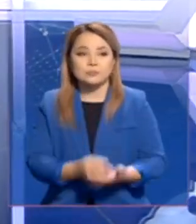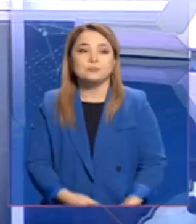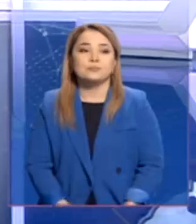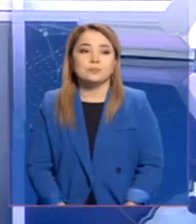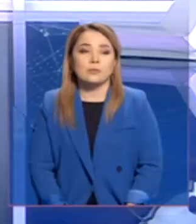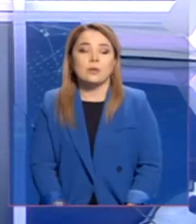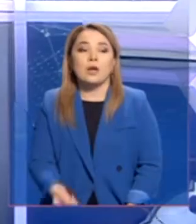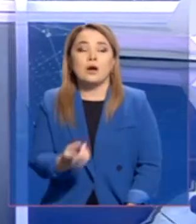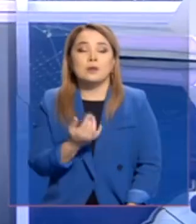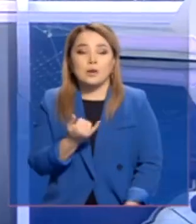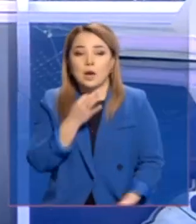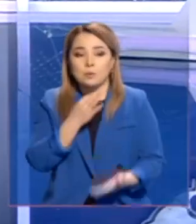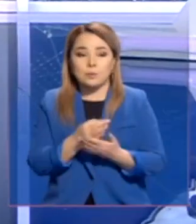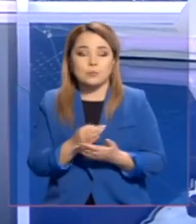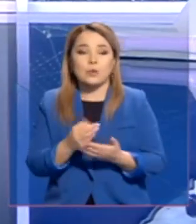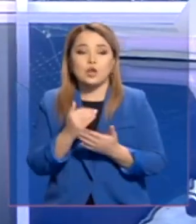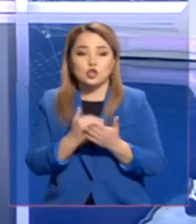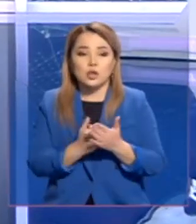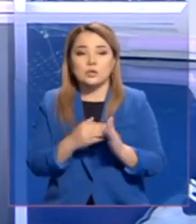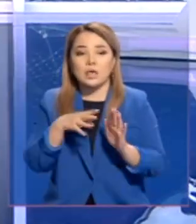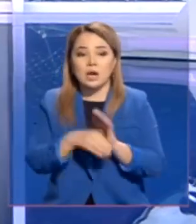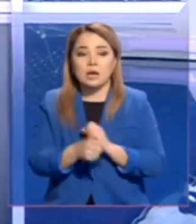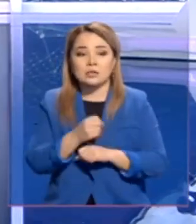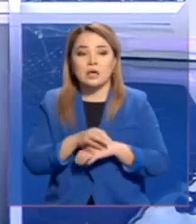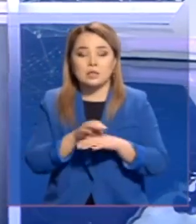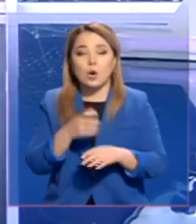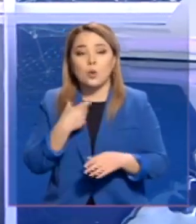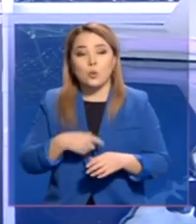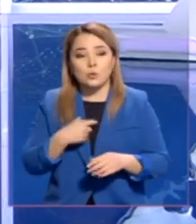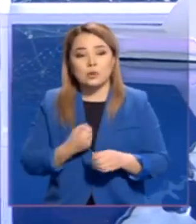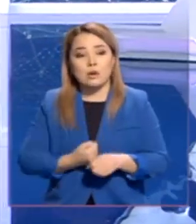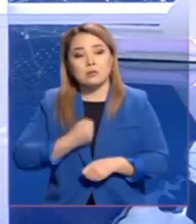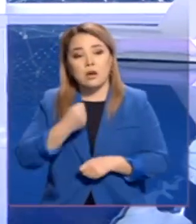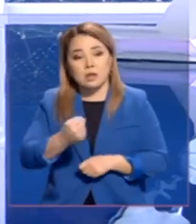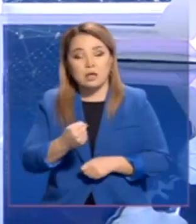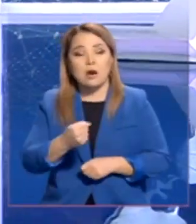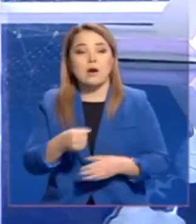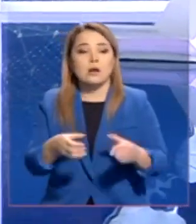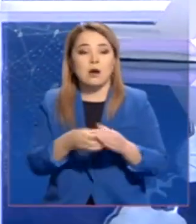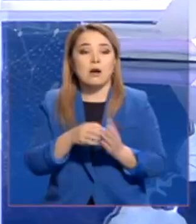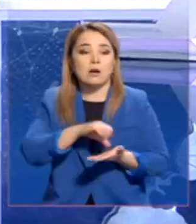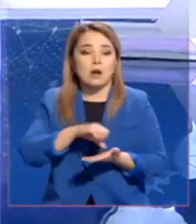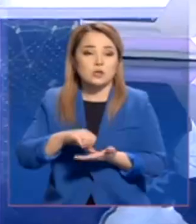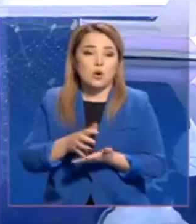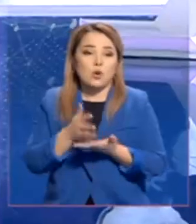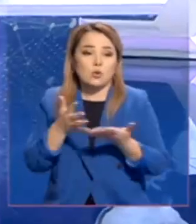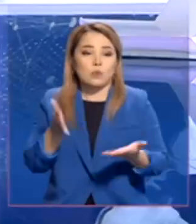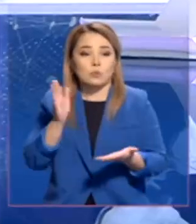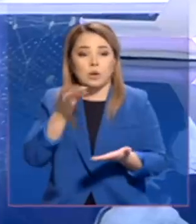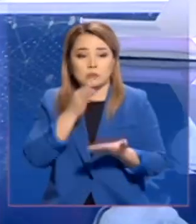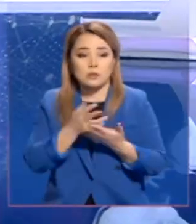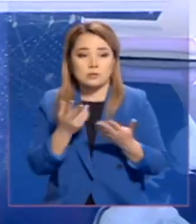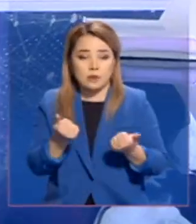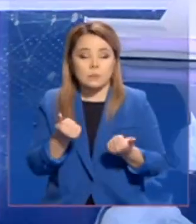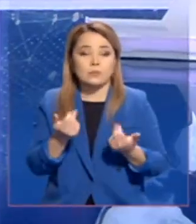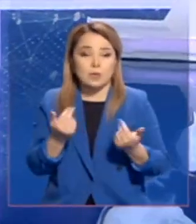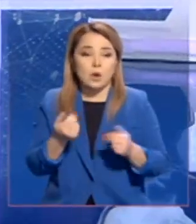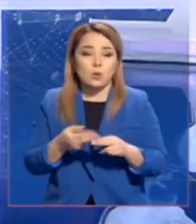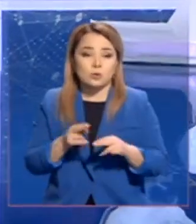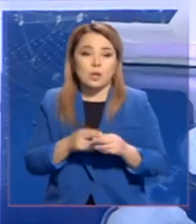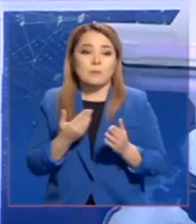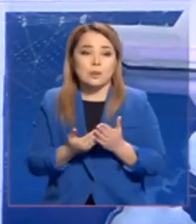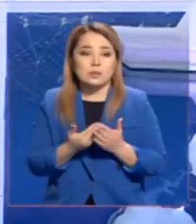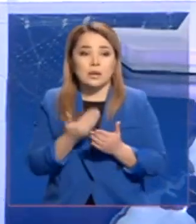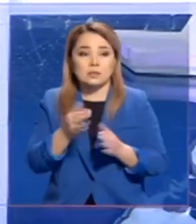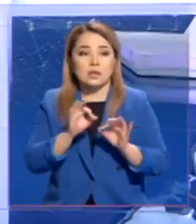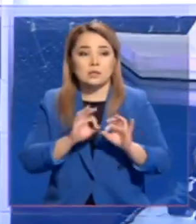Анда мажоритарлық жүйе қайтадан қосылып жатыр ғой. Өзін-өзін сынатын кандидаттар көп болады деп ойлайсыз ба? Әрине, бұл жолғы, мысалы,